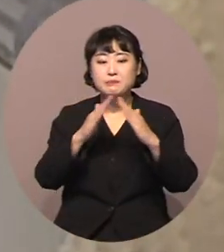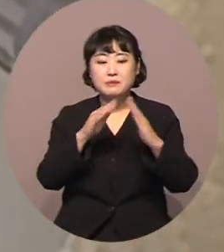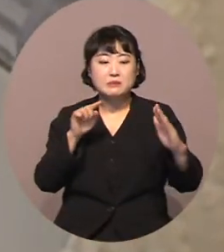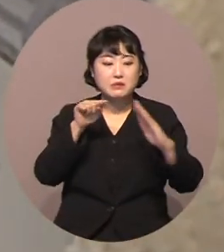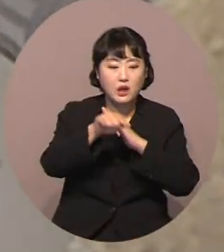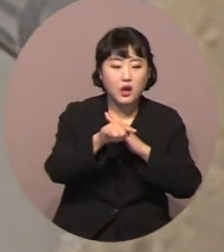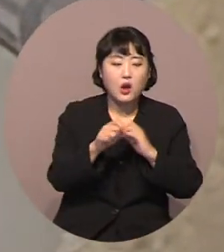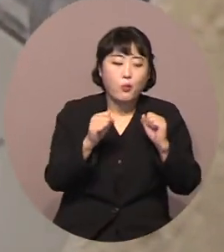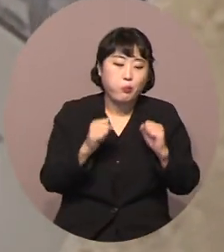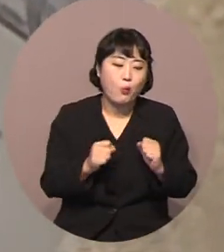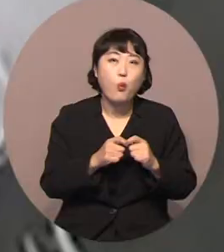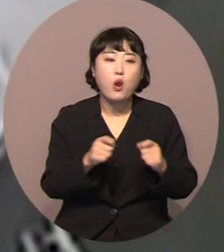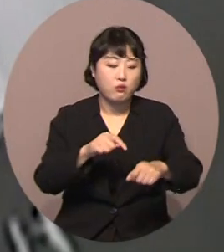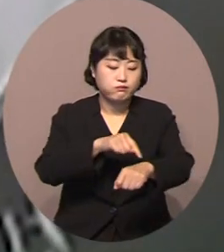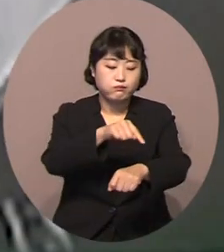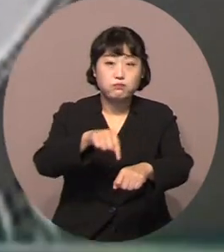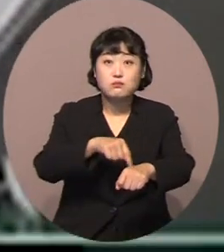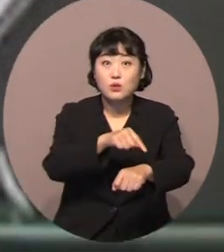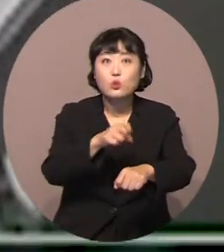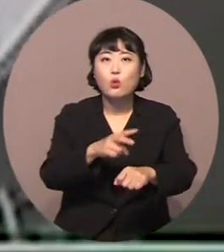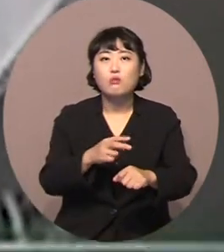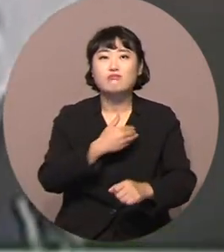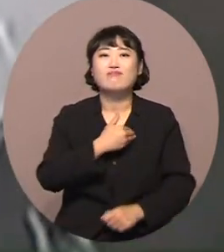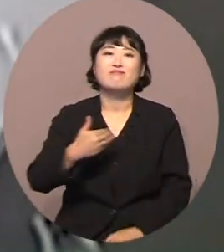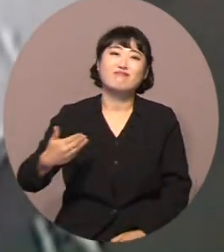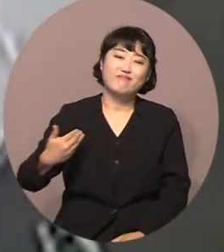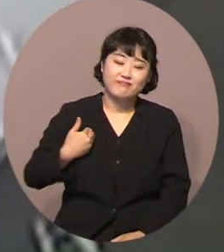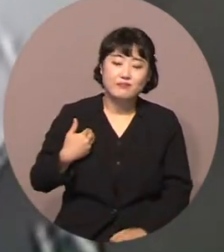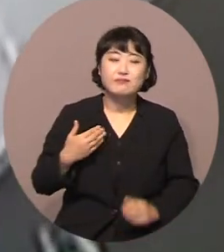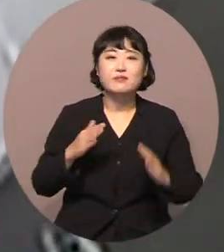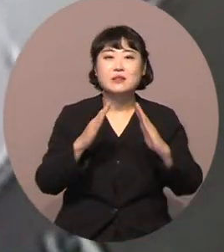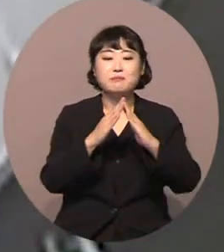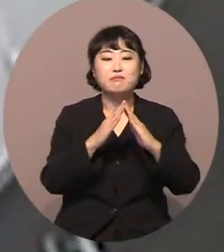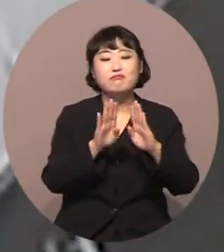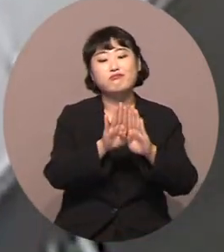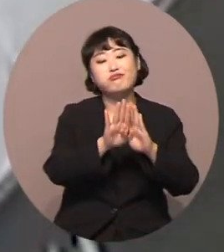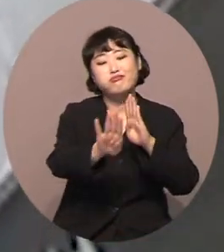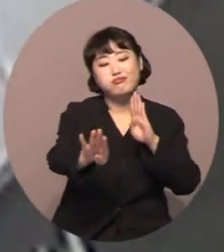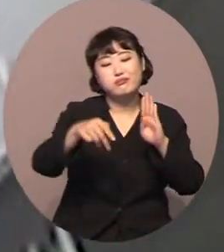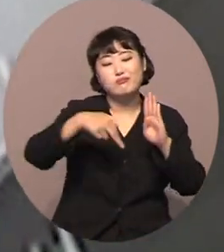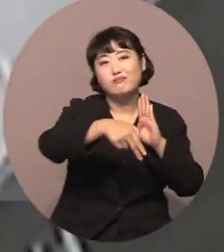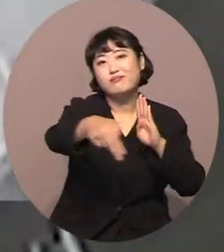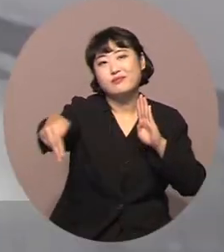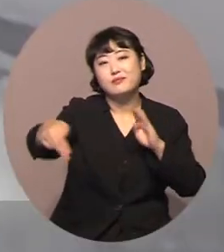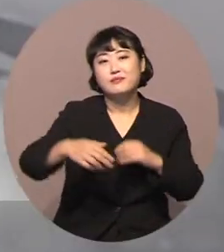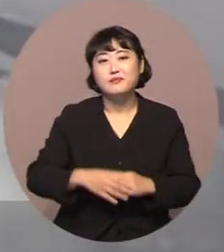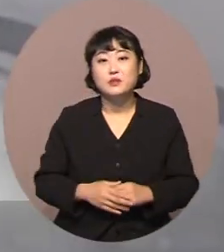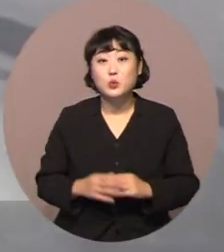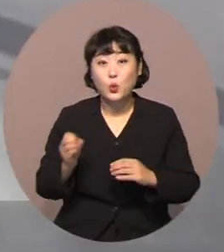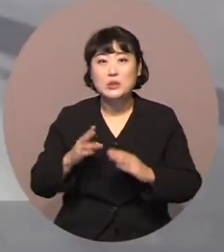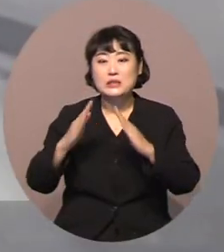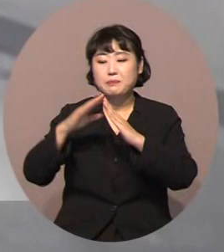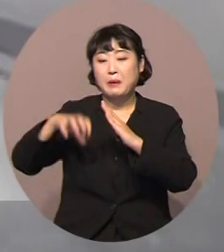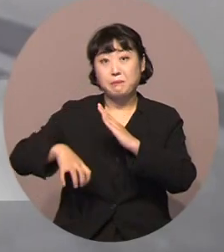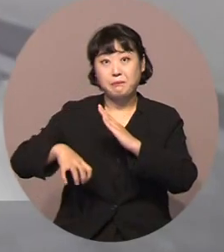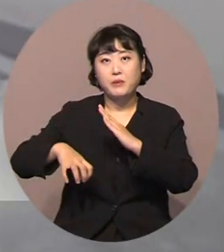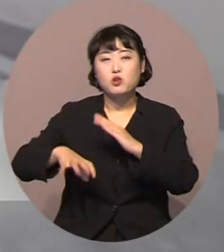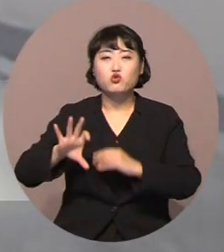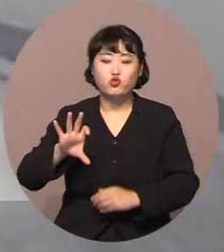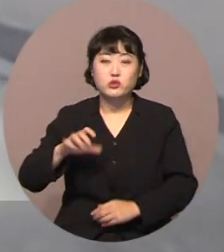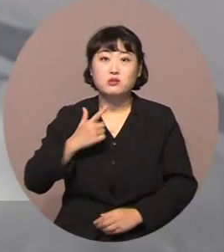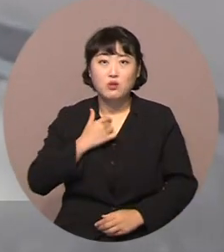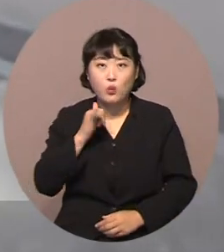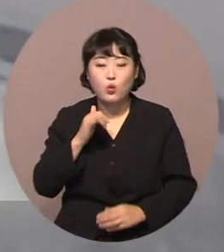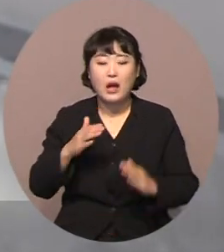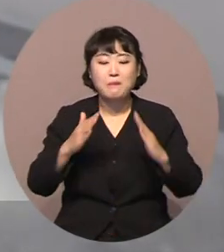한참을 머물기도 했고 태연하게 현관문을 통해 나가기도 했습니다 원룸 창문 앞에서 소변을 보기도 했고 방